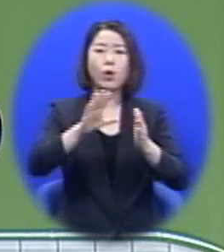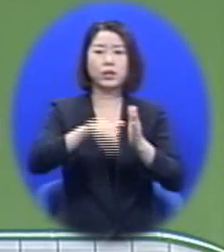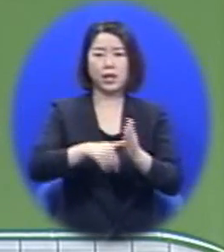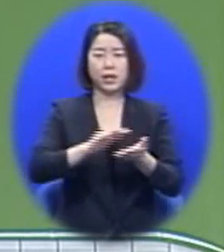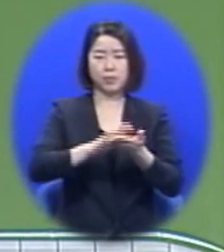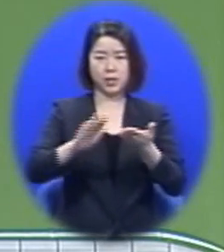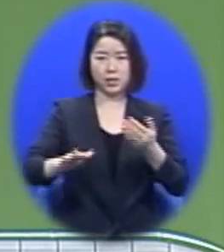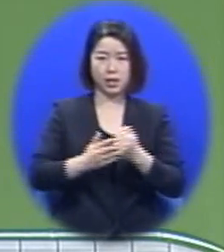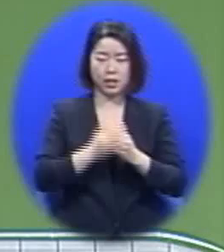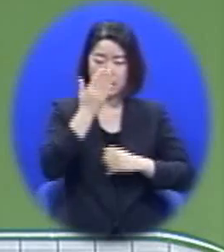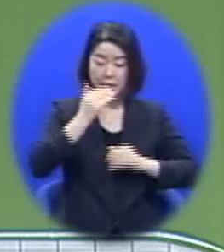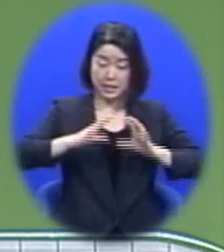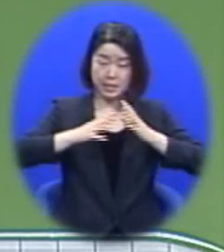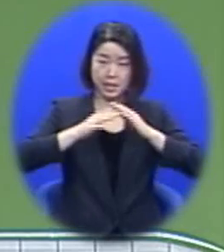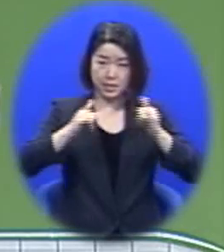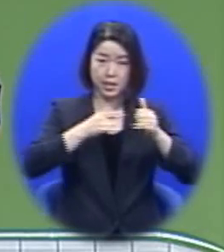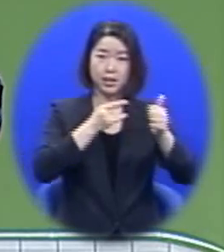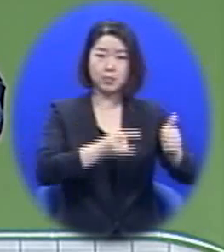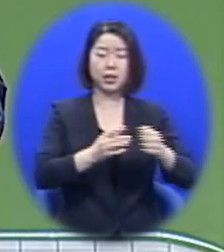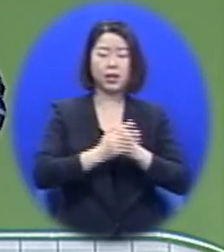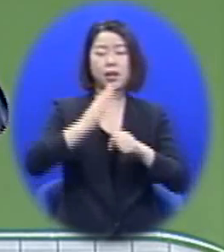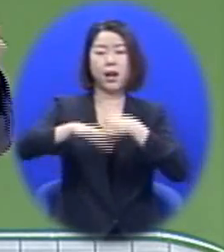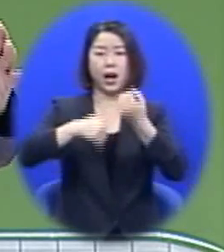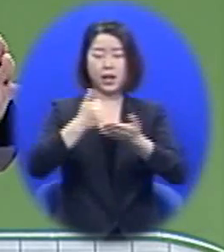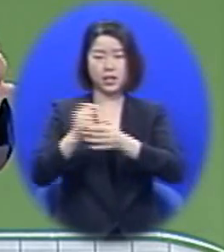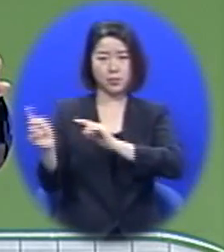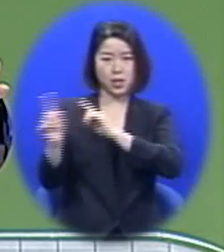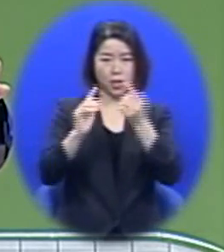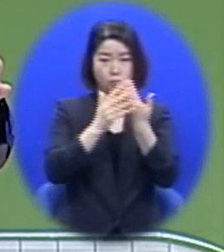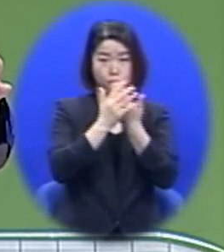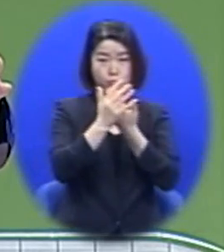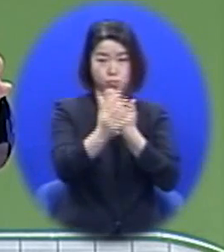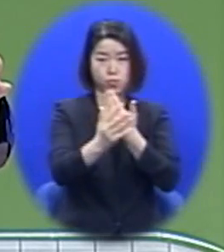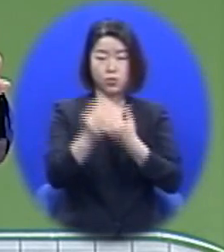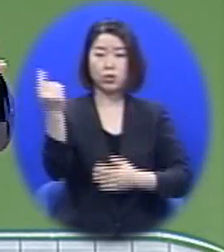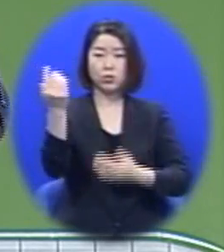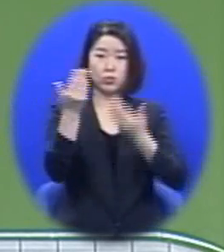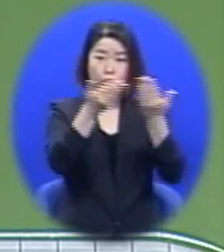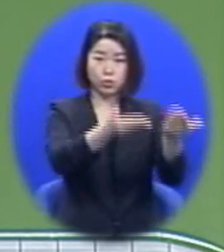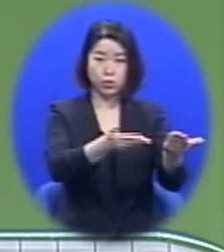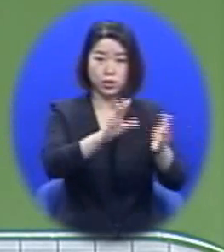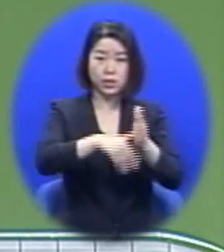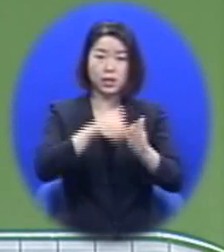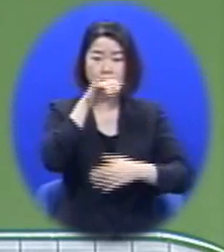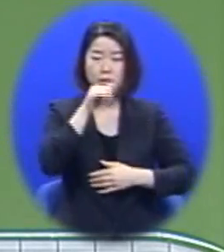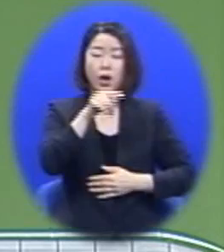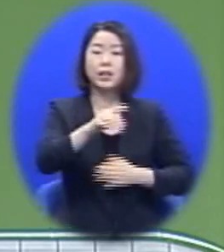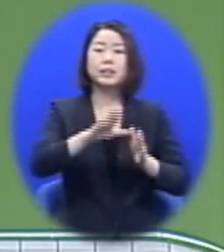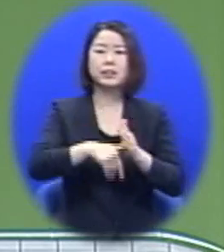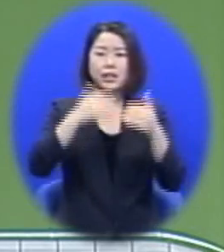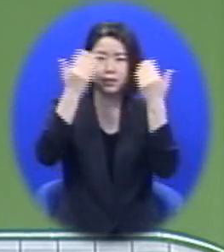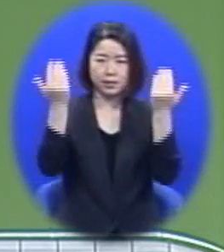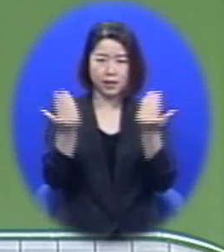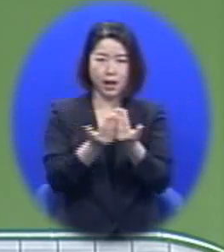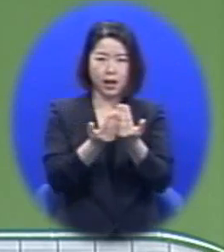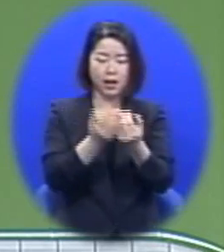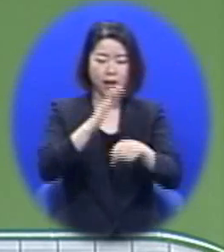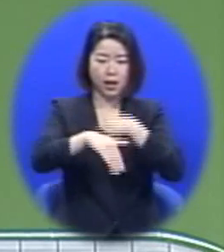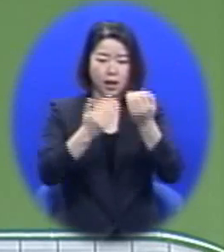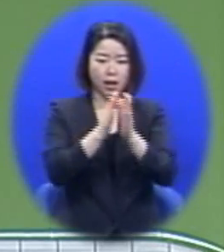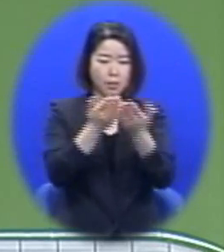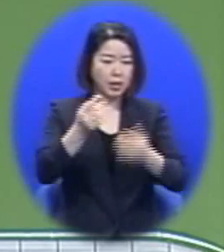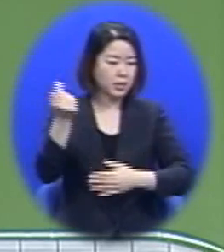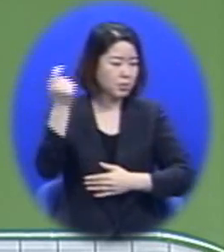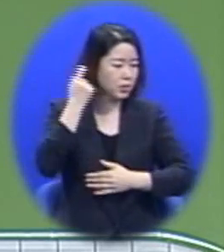백성들에게 하나님이 부흥을 주실 때가 있었습니다. 그때는 다 성경 말씀이 귀에 들어올